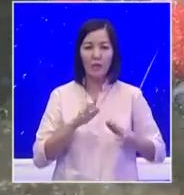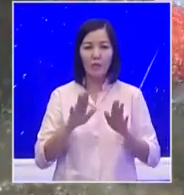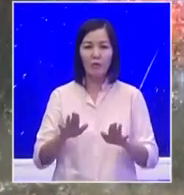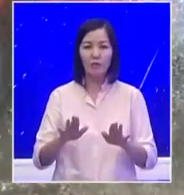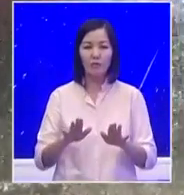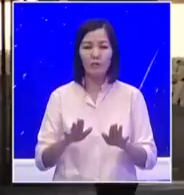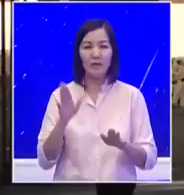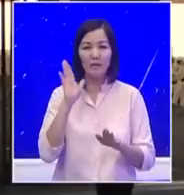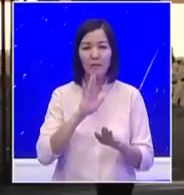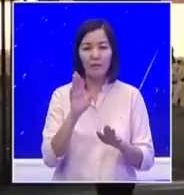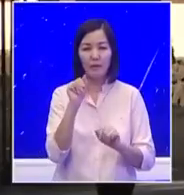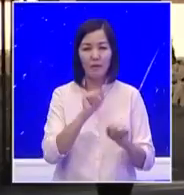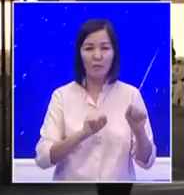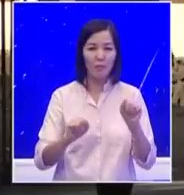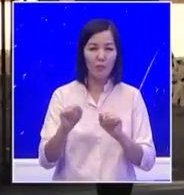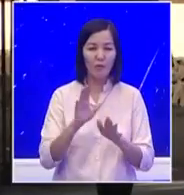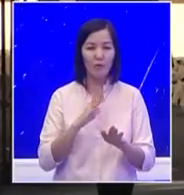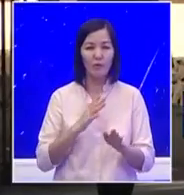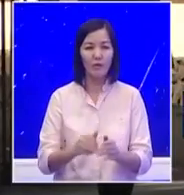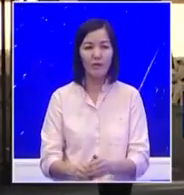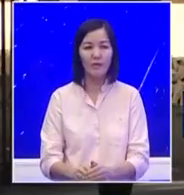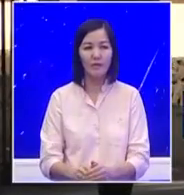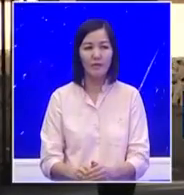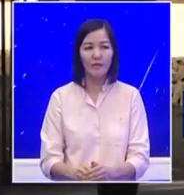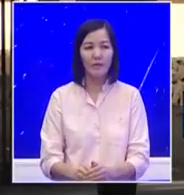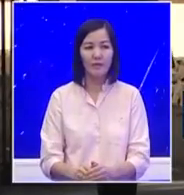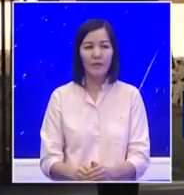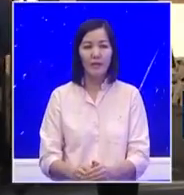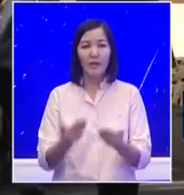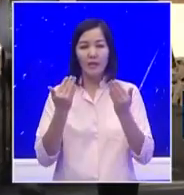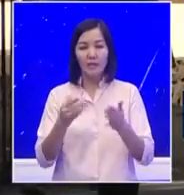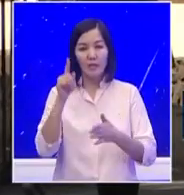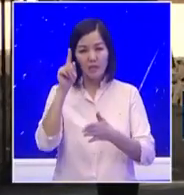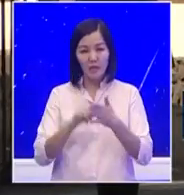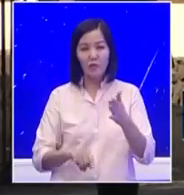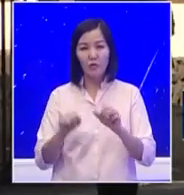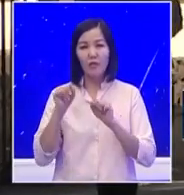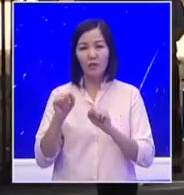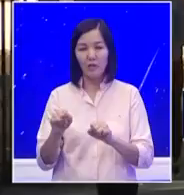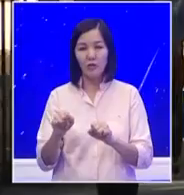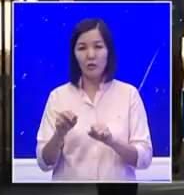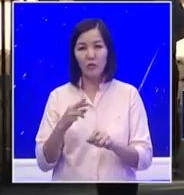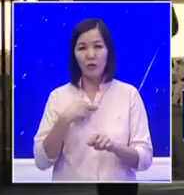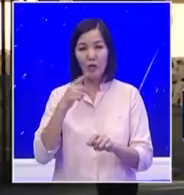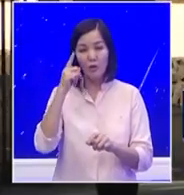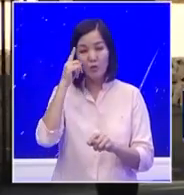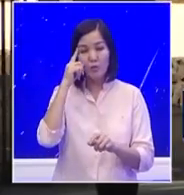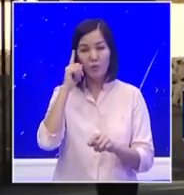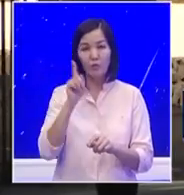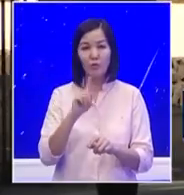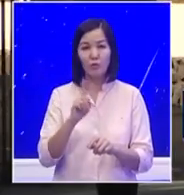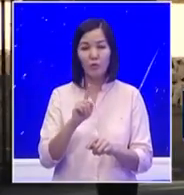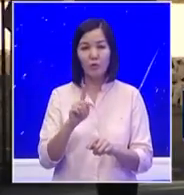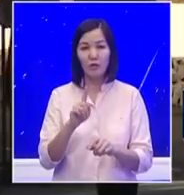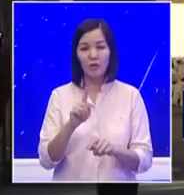обеззараживающим раствором. Наш рынок надежно защищен. Я так думаю, от всех вот этих